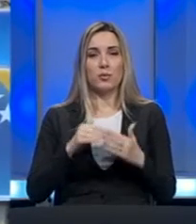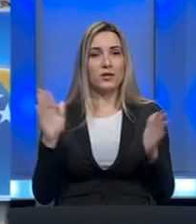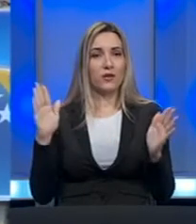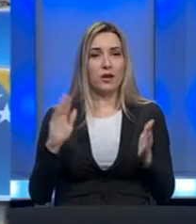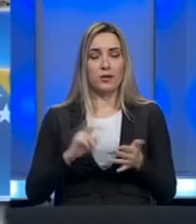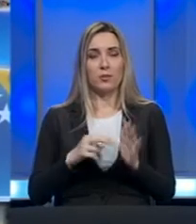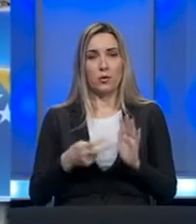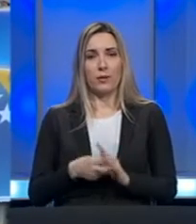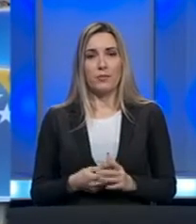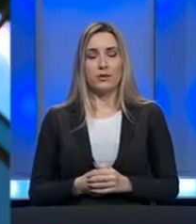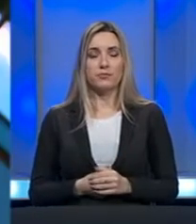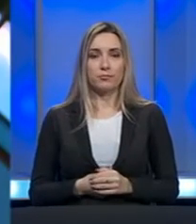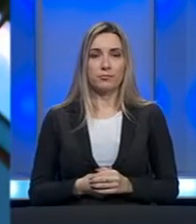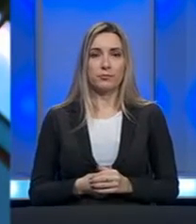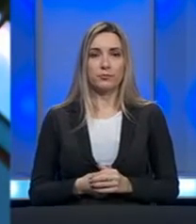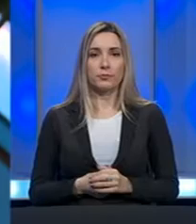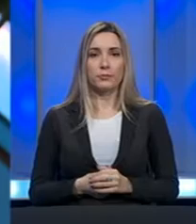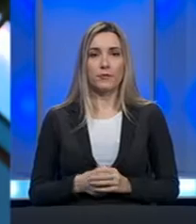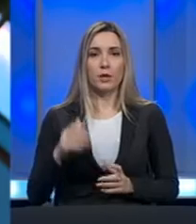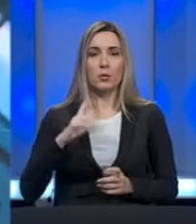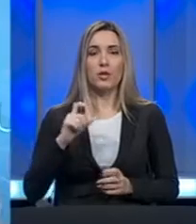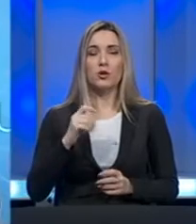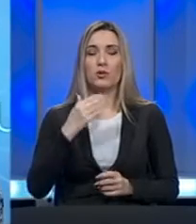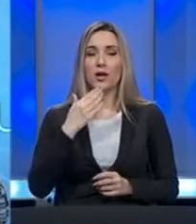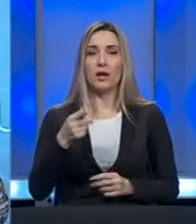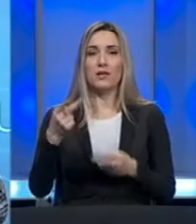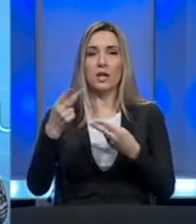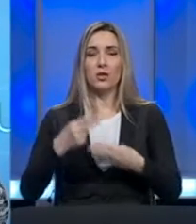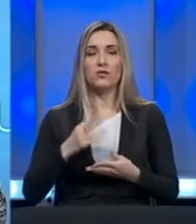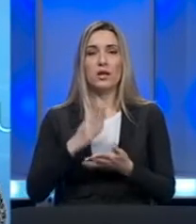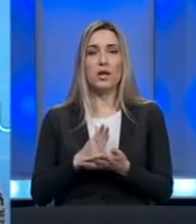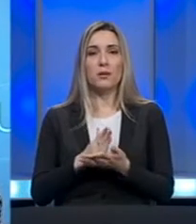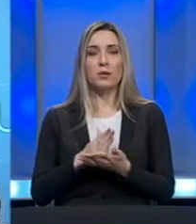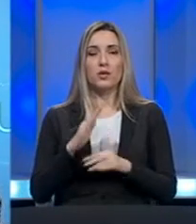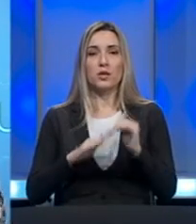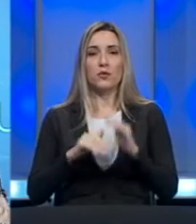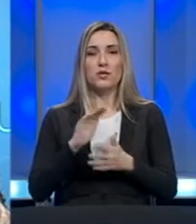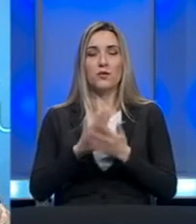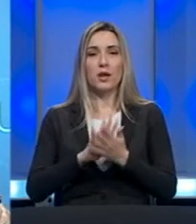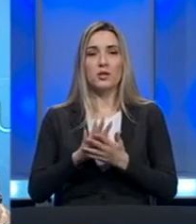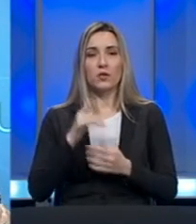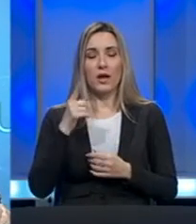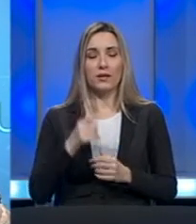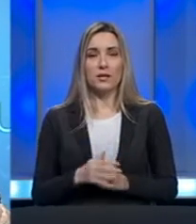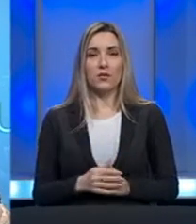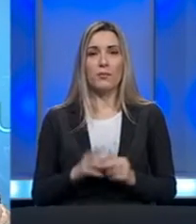velikih problema. Gospodine Ćorluka, hvala vam za ovo gostovanje. Bilo je zadovoljstvo